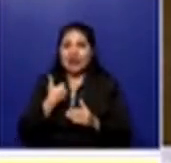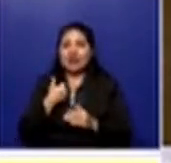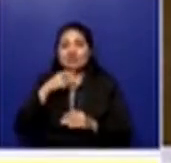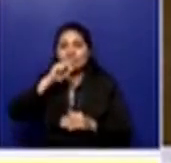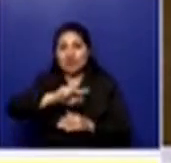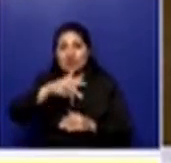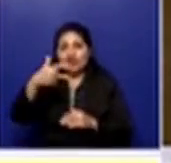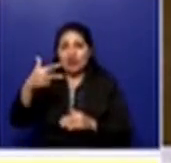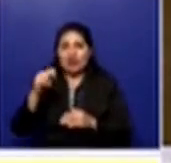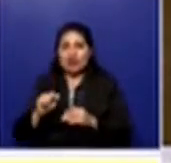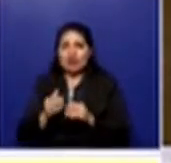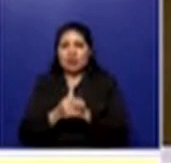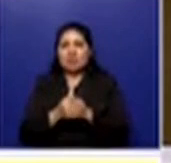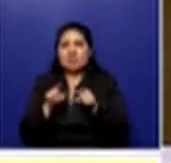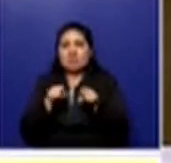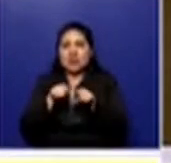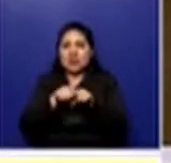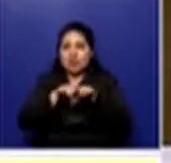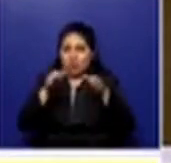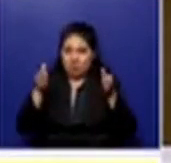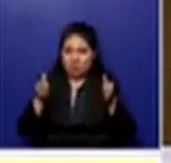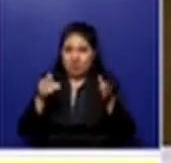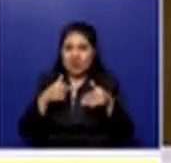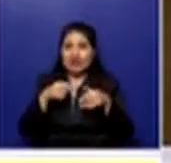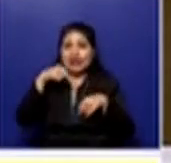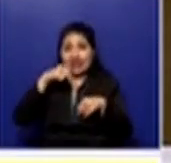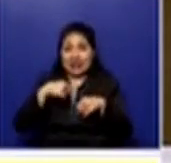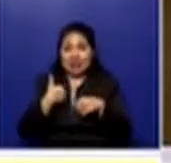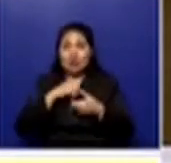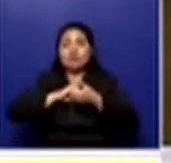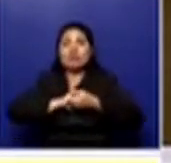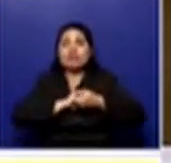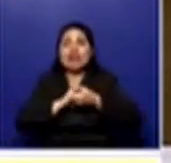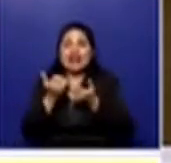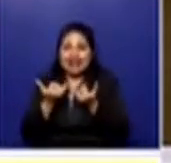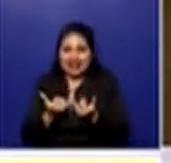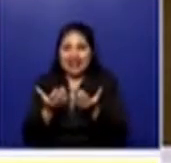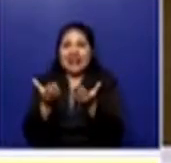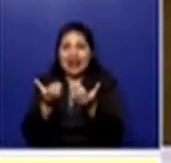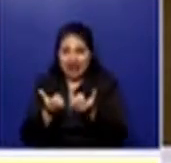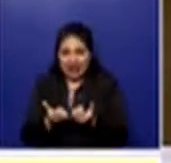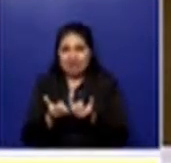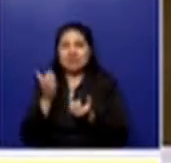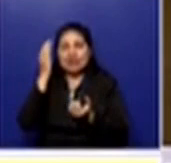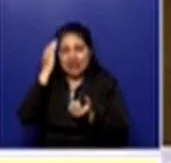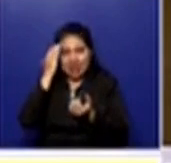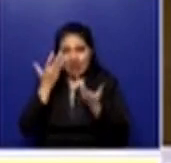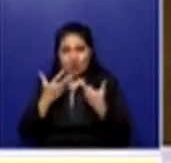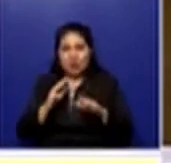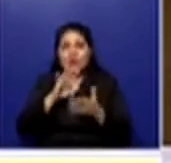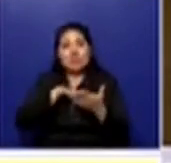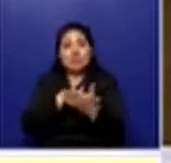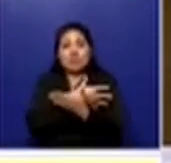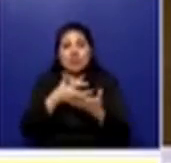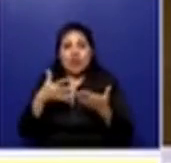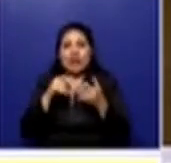ราควรจะเป็นเวทีของการสร้างความสมานฉันท์อันนี้รับไว้เลยนะคะแล้วก็อยู่ในแผนที่อยากจะจัด